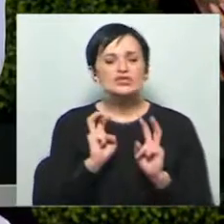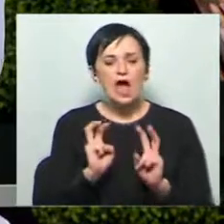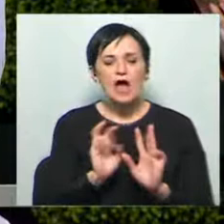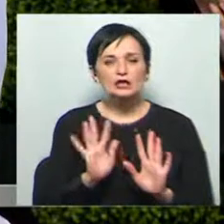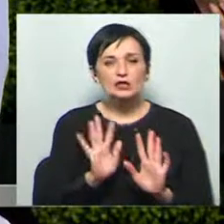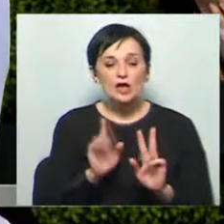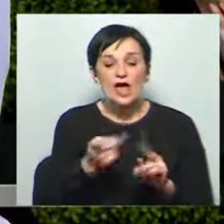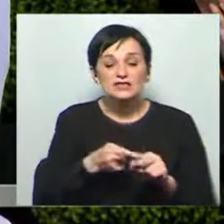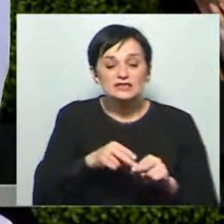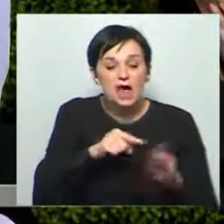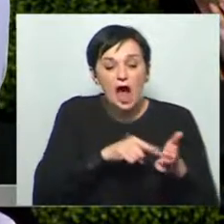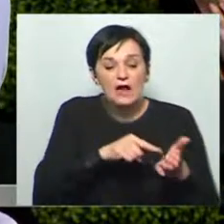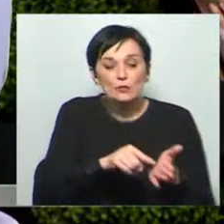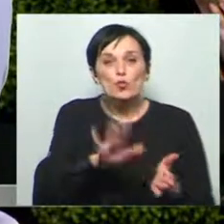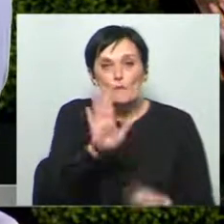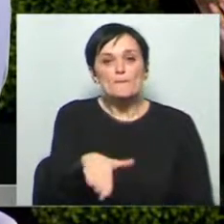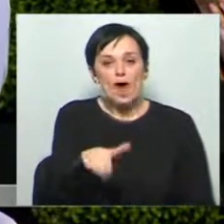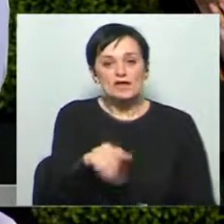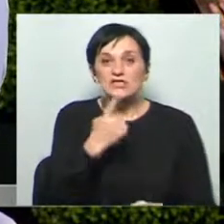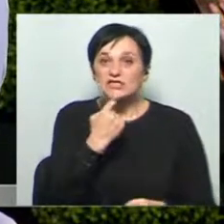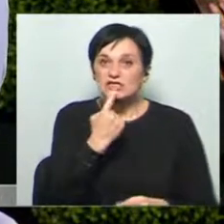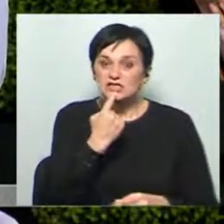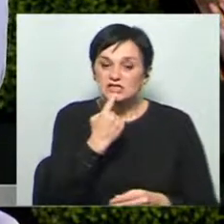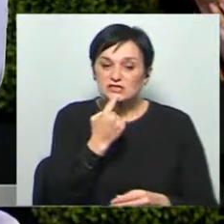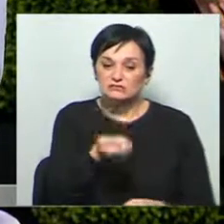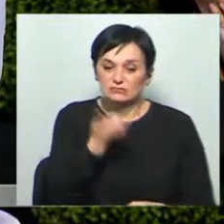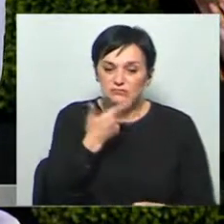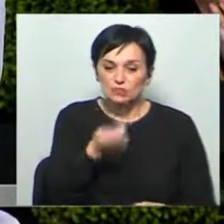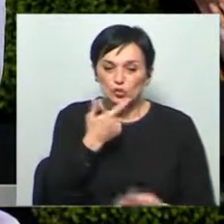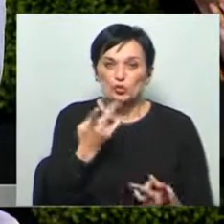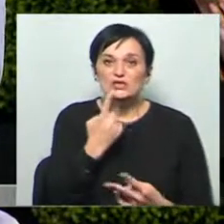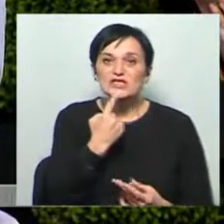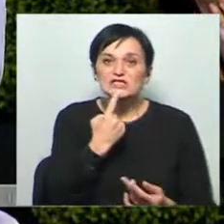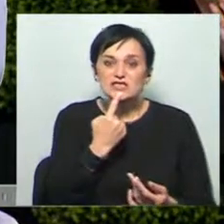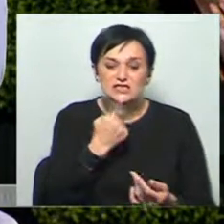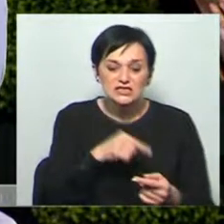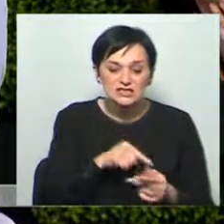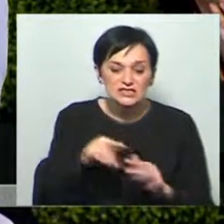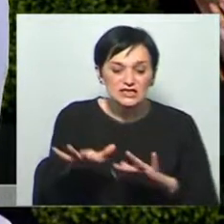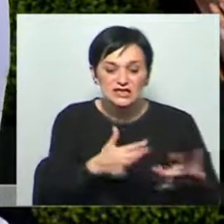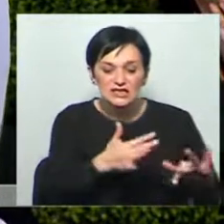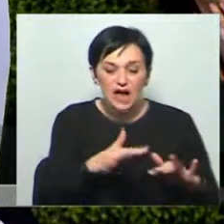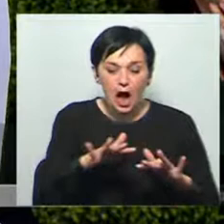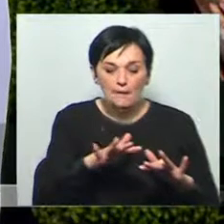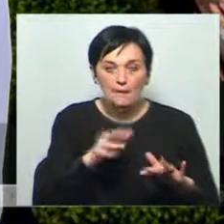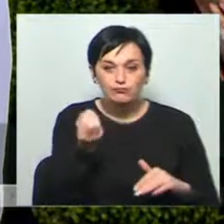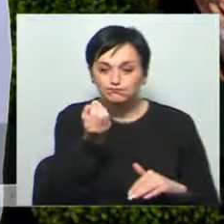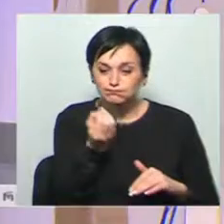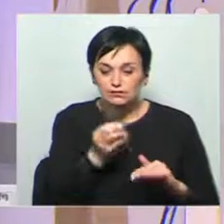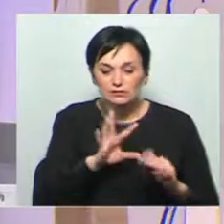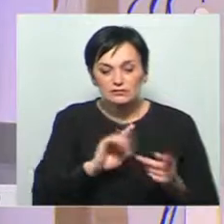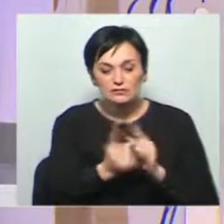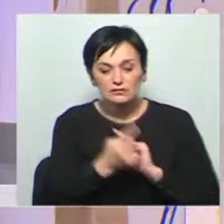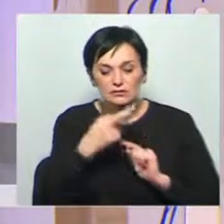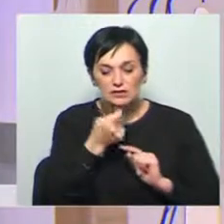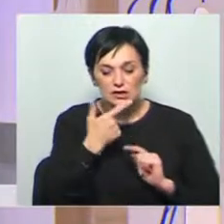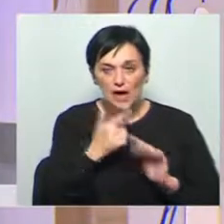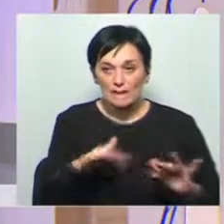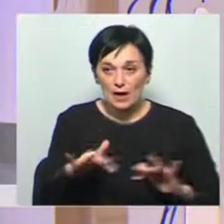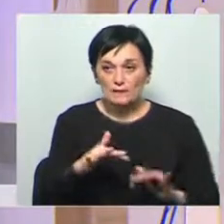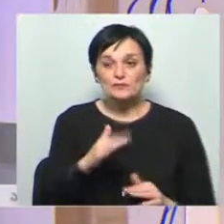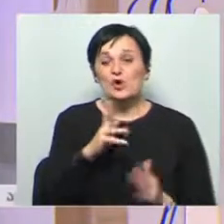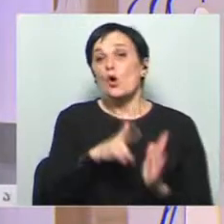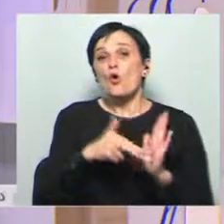არ მიუთითებს იმაზე რომ მაინც და მაინც მოდი სისხლის გამათხელებელი მედიკამენტი გამოვიყენო. ლევან, უნდა ჩაგერთოთ ბოდიშის მოხდით, იმიტომ რომ